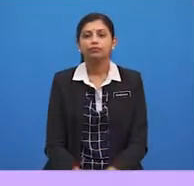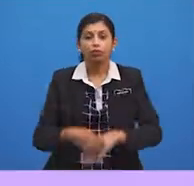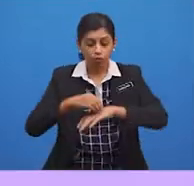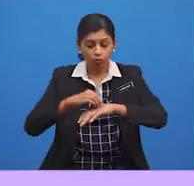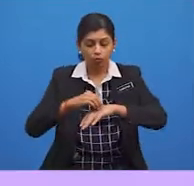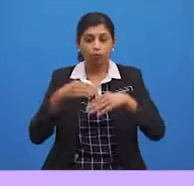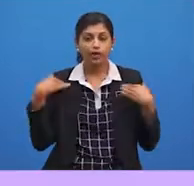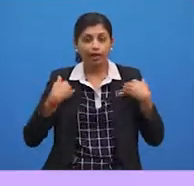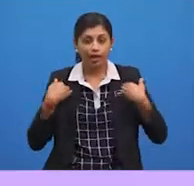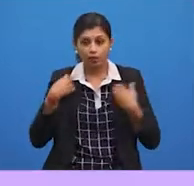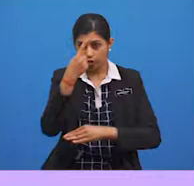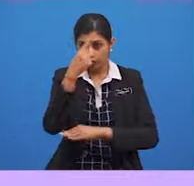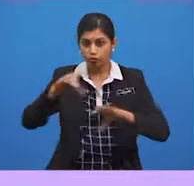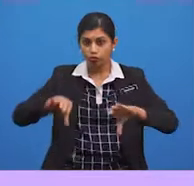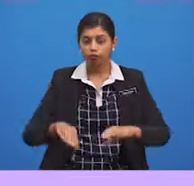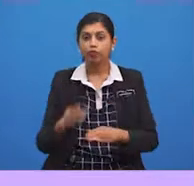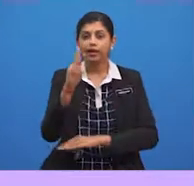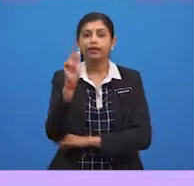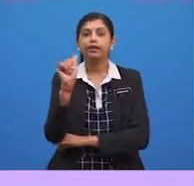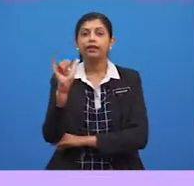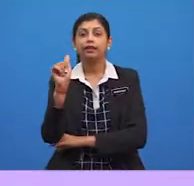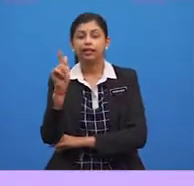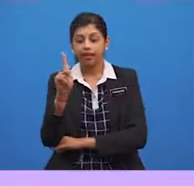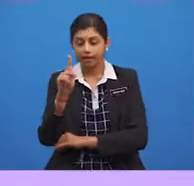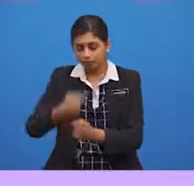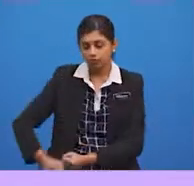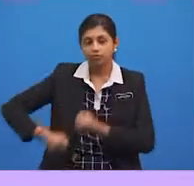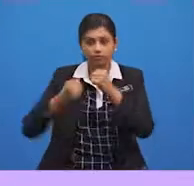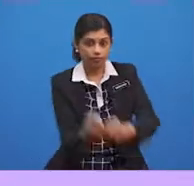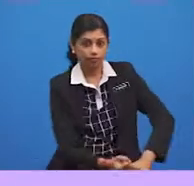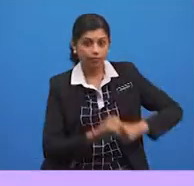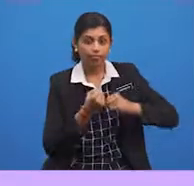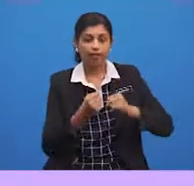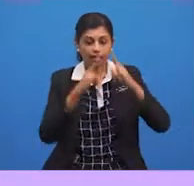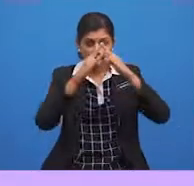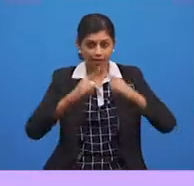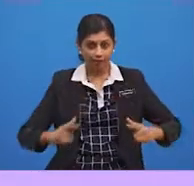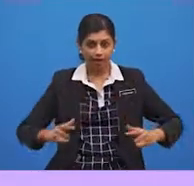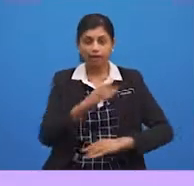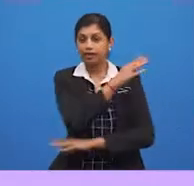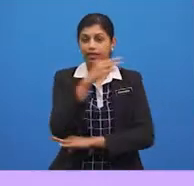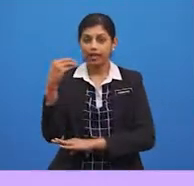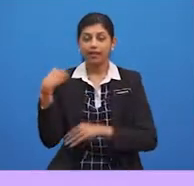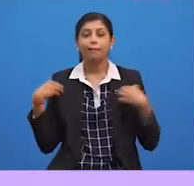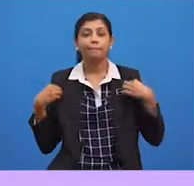kulit untuk membuat kayak, kemah dan pakaian.